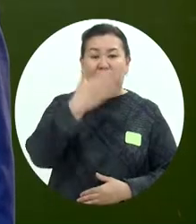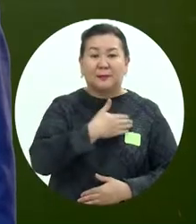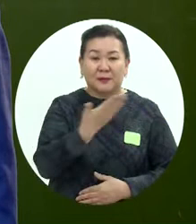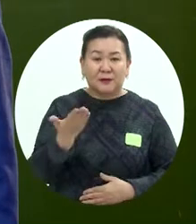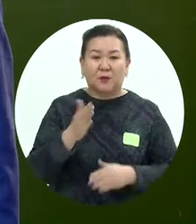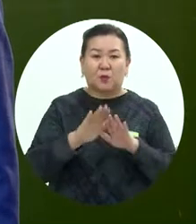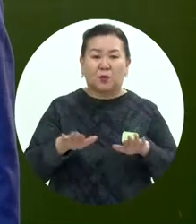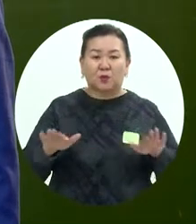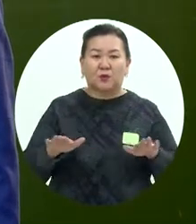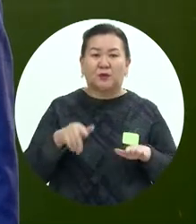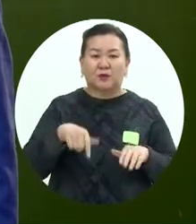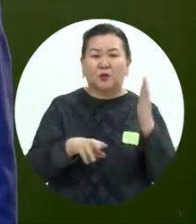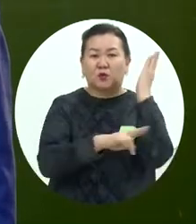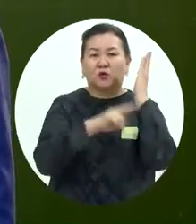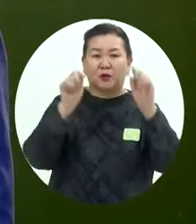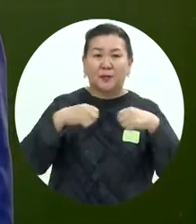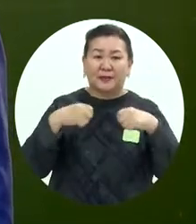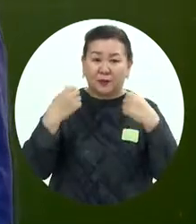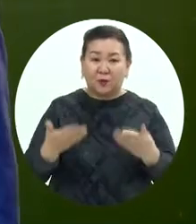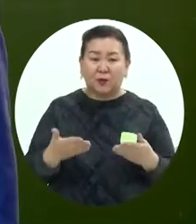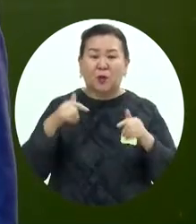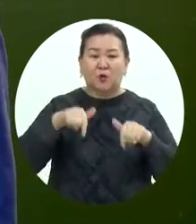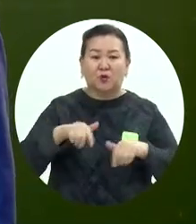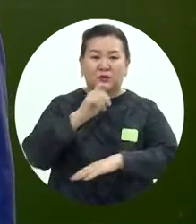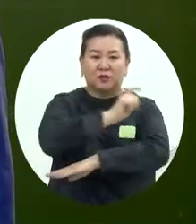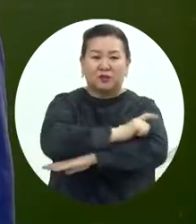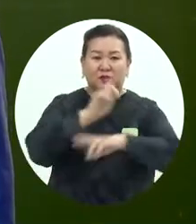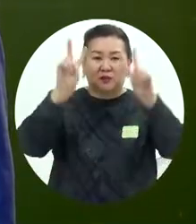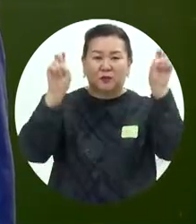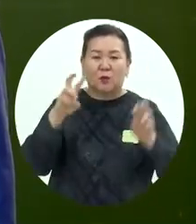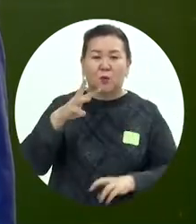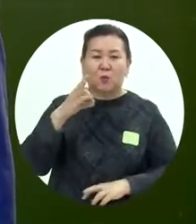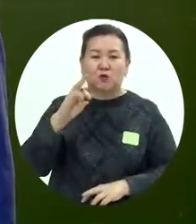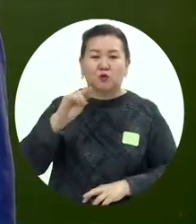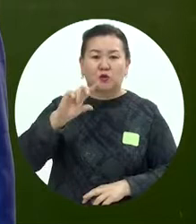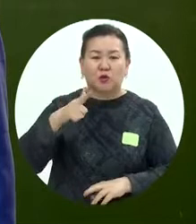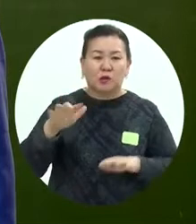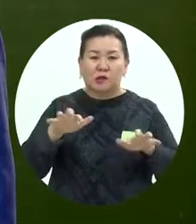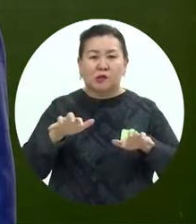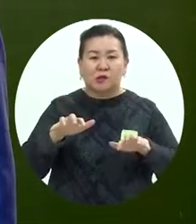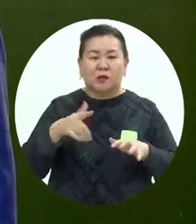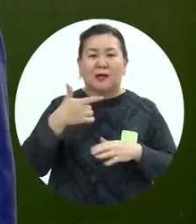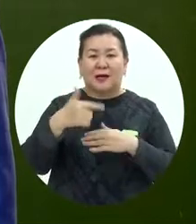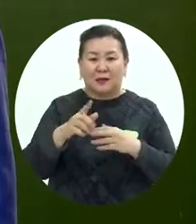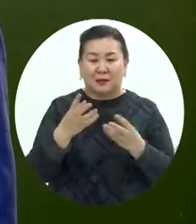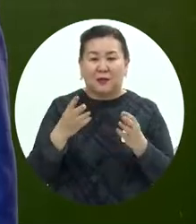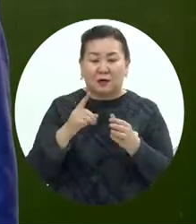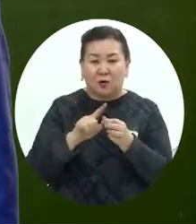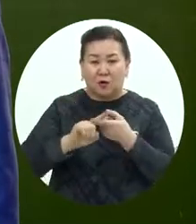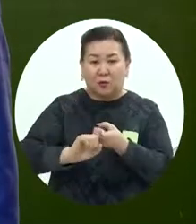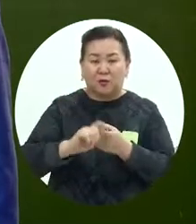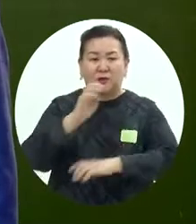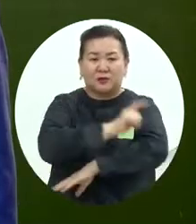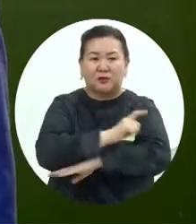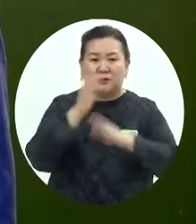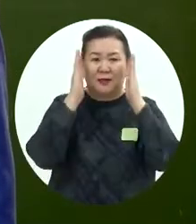Сайн байцгаана хүүхдүүд ээ. Та бүхэнд энэ өдрийн мэнд хүргэе. За хичээлээс өдөө маань мөслөгийн гаралтай хот өдрийн хэлбэрүүд. За хичээл